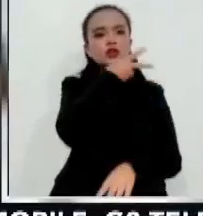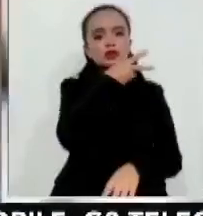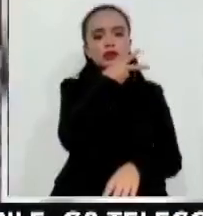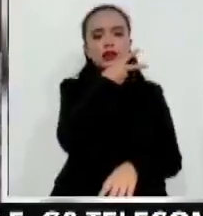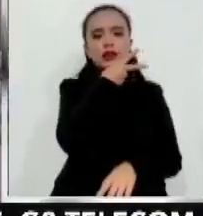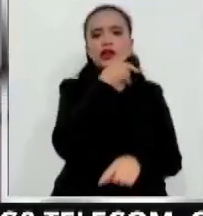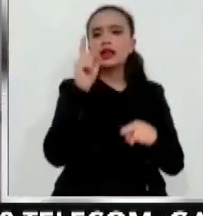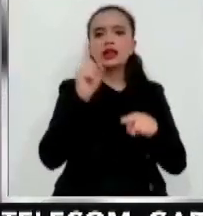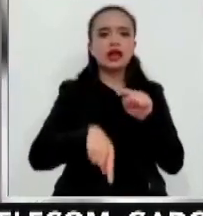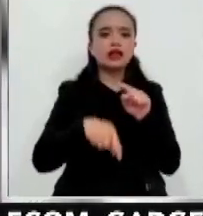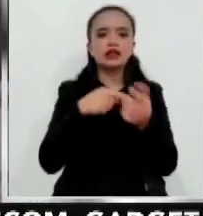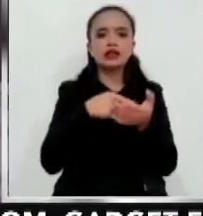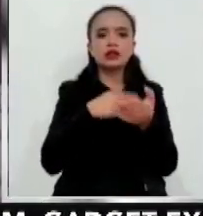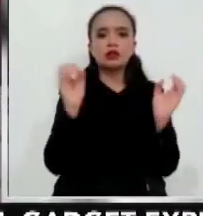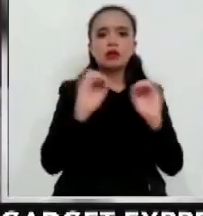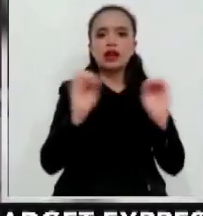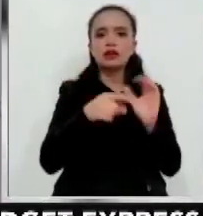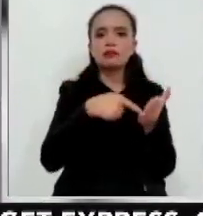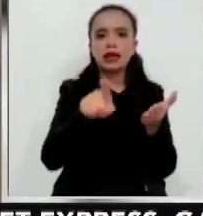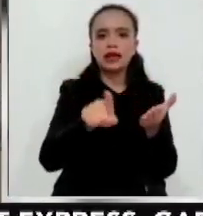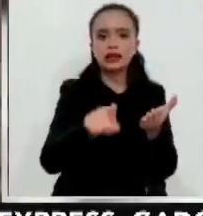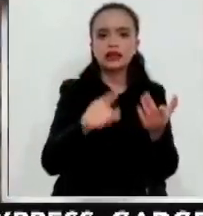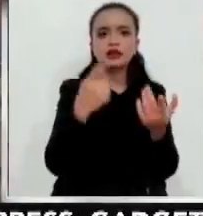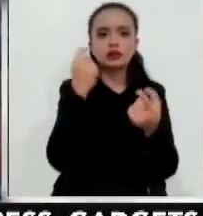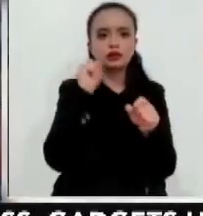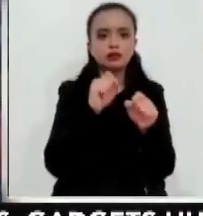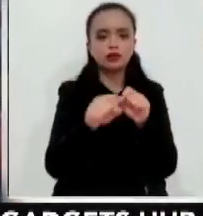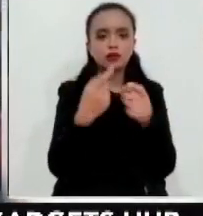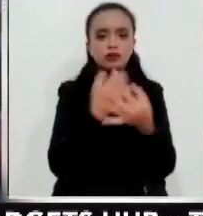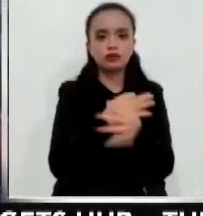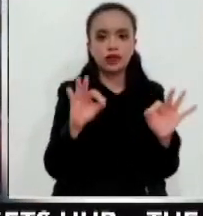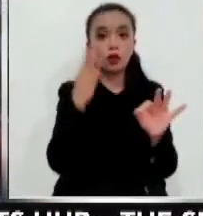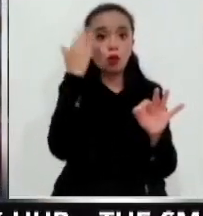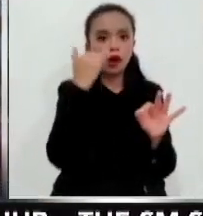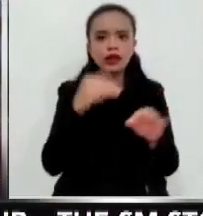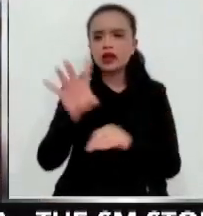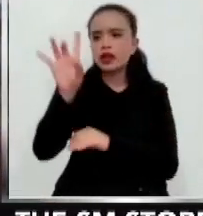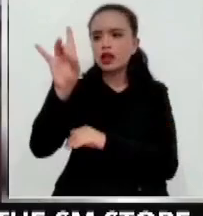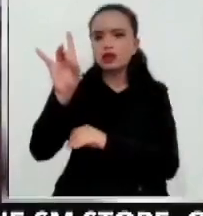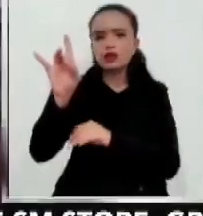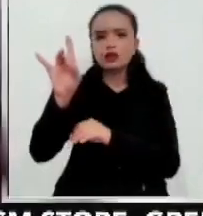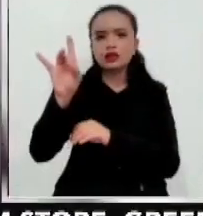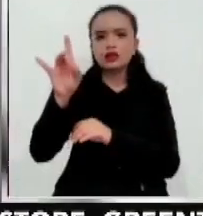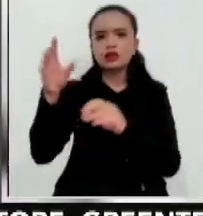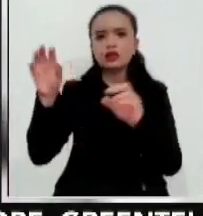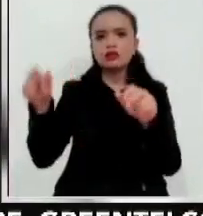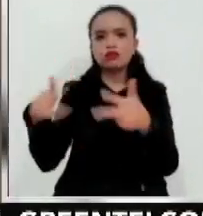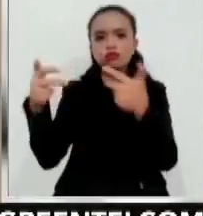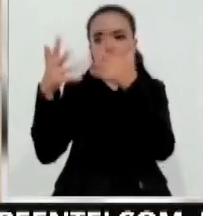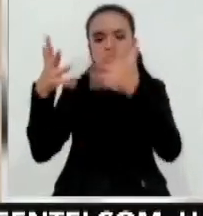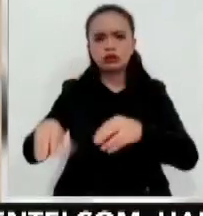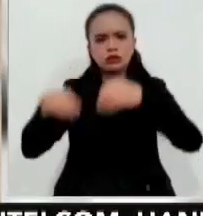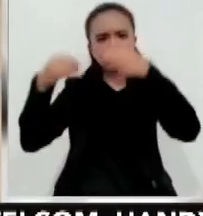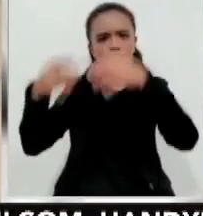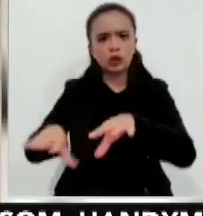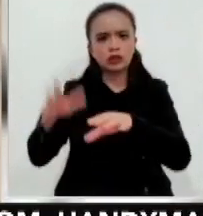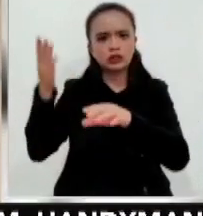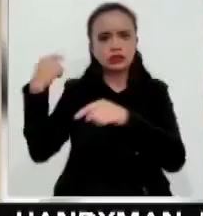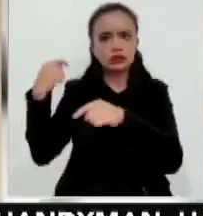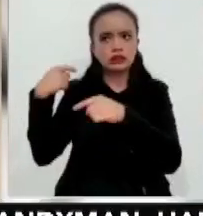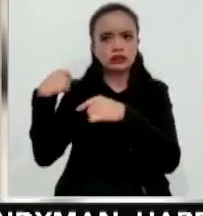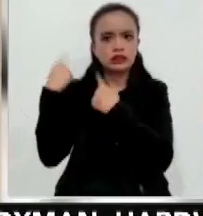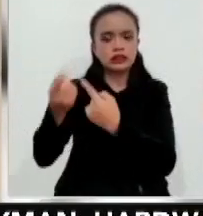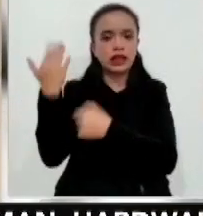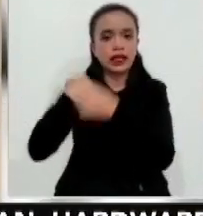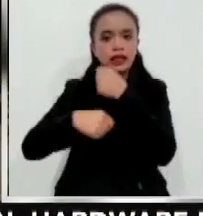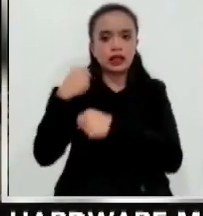Paranaque sa pagkawala ng anim na sabongero sa Manila Arena noong Enero 2022. Pero naghain sila